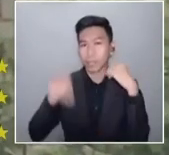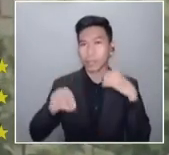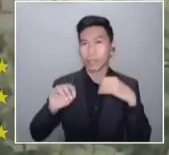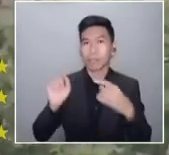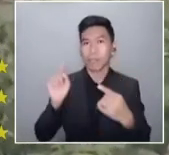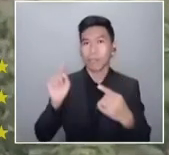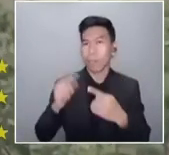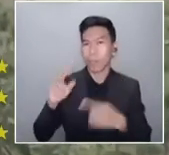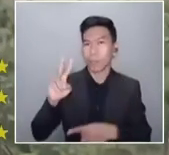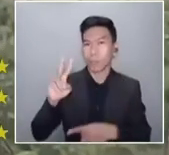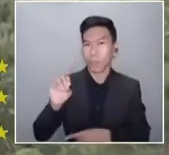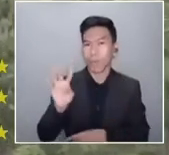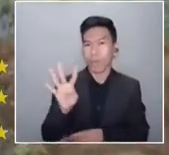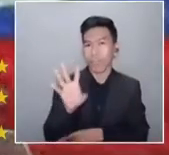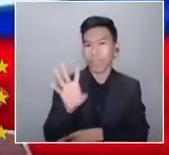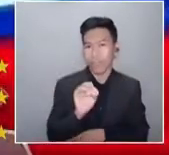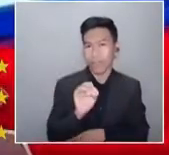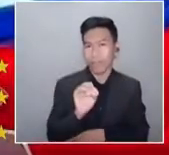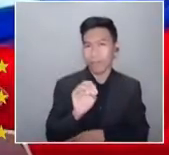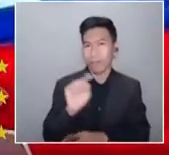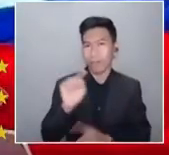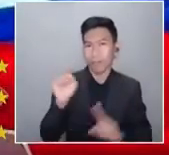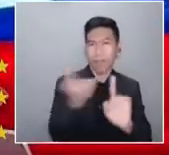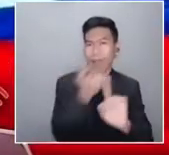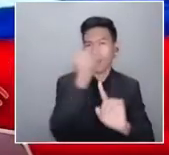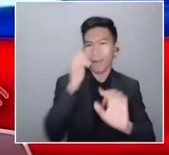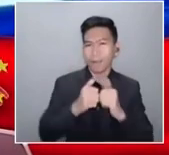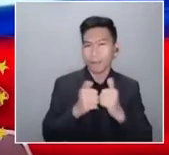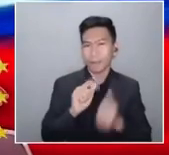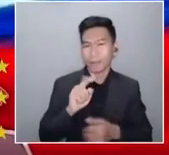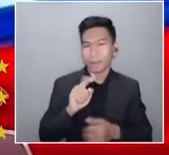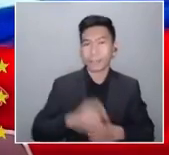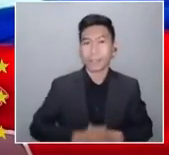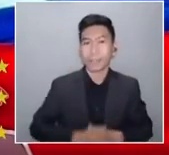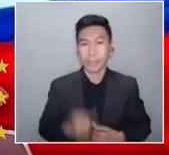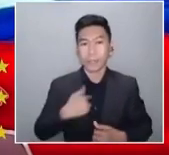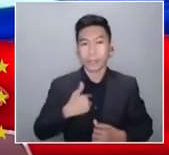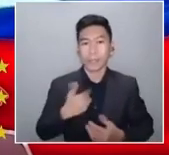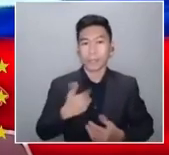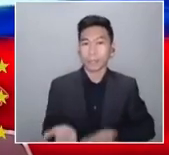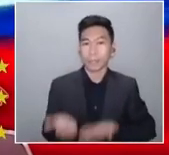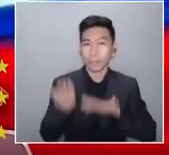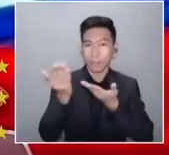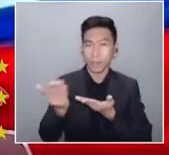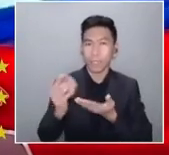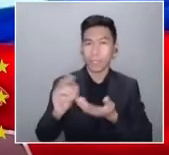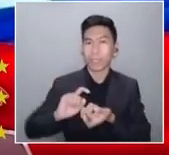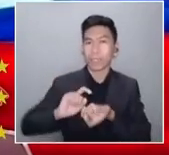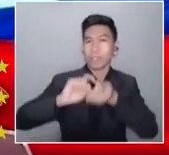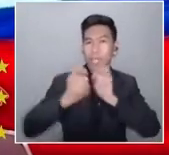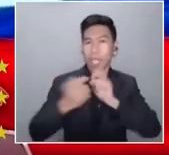ay nagmumungkahi ng bagong economics. We should shift from